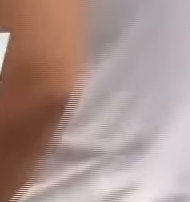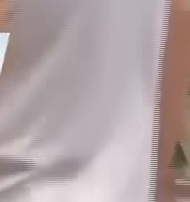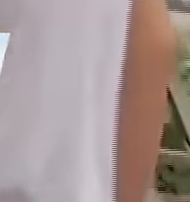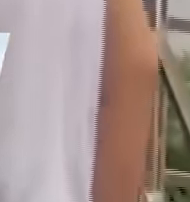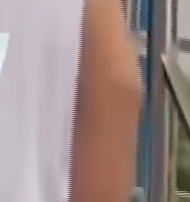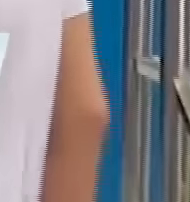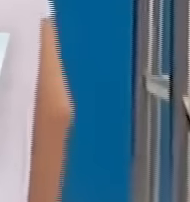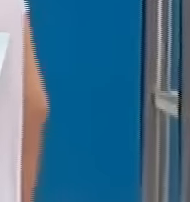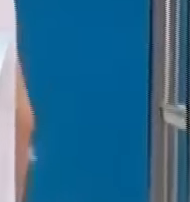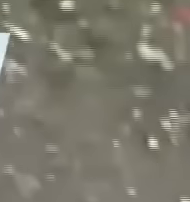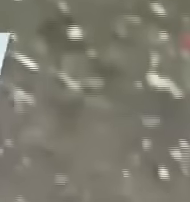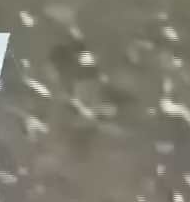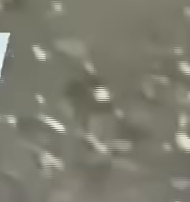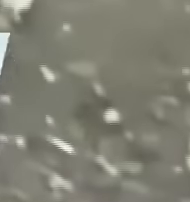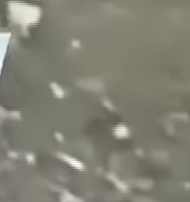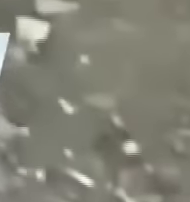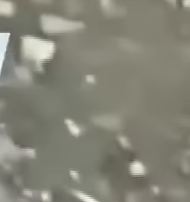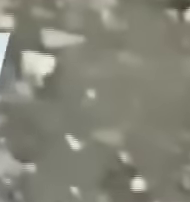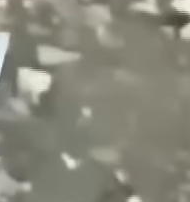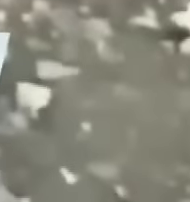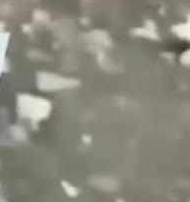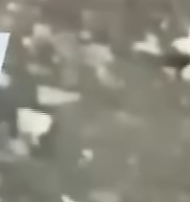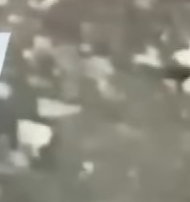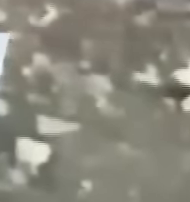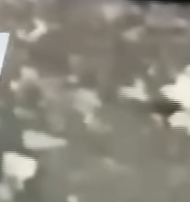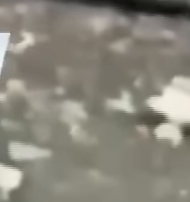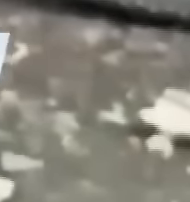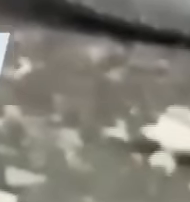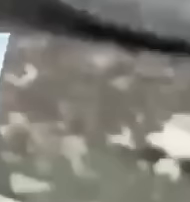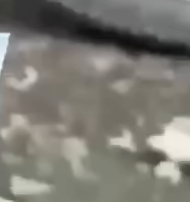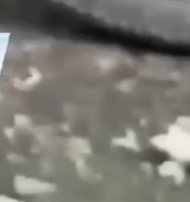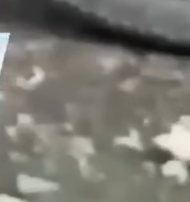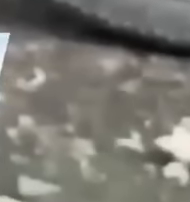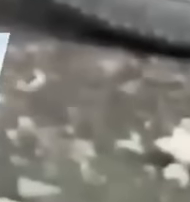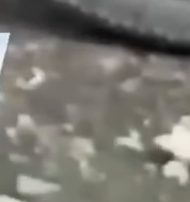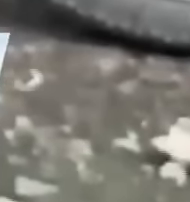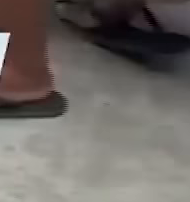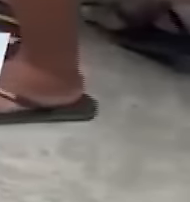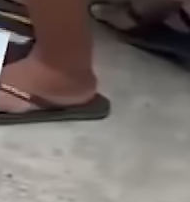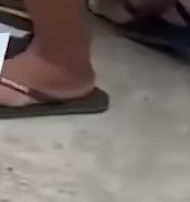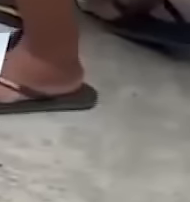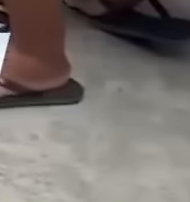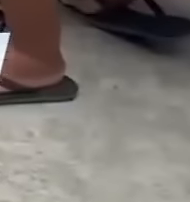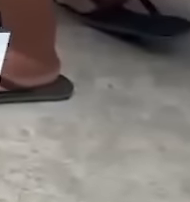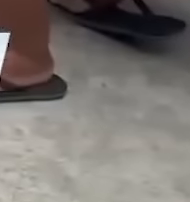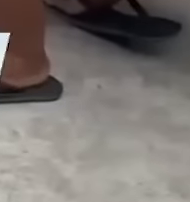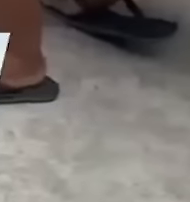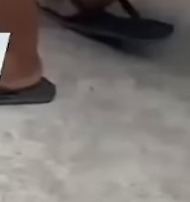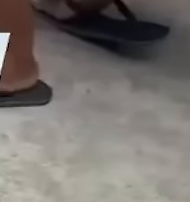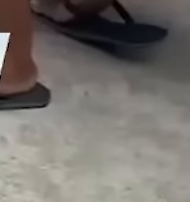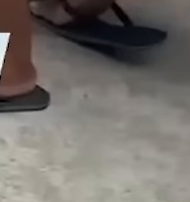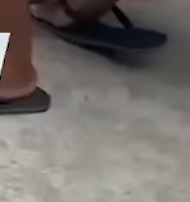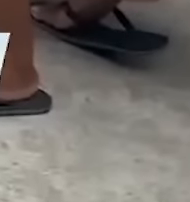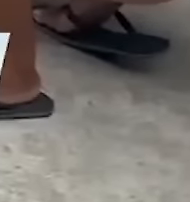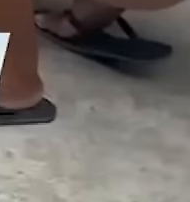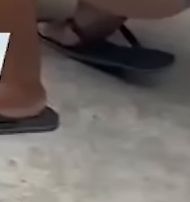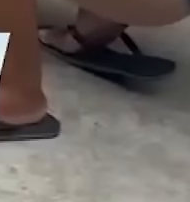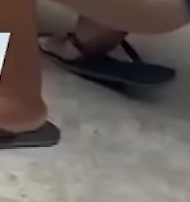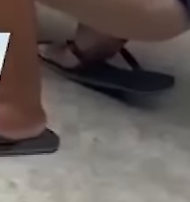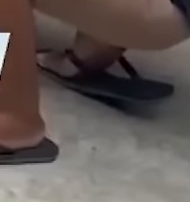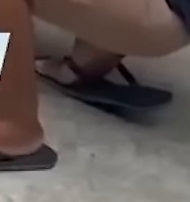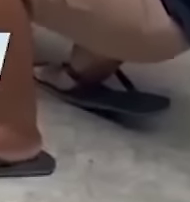daw nila na may nakaumbok sa baywang ng angkas kaya bumaba sila para sitahin. Doon biglang pinaharurot ng driver ang